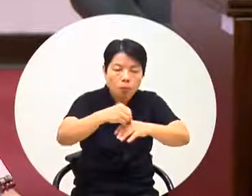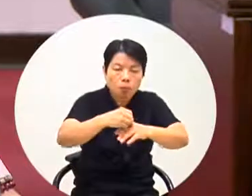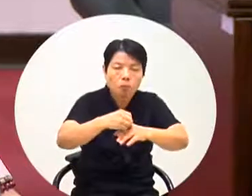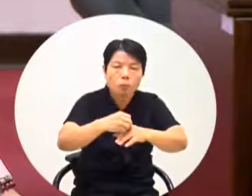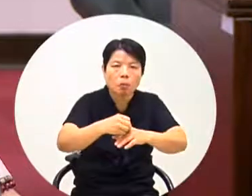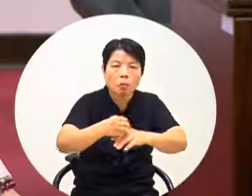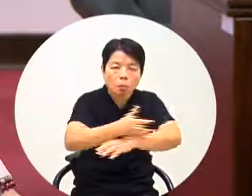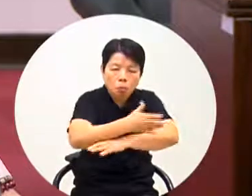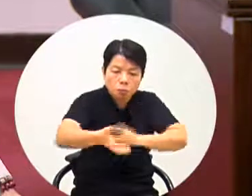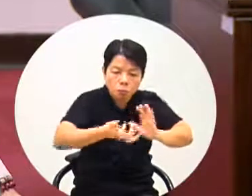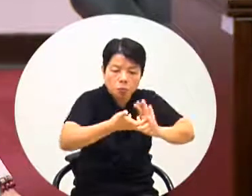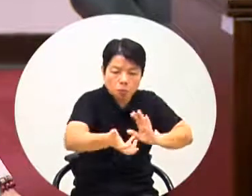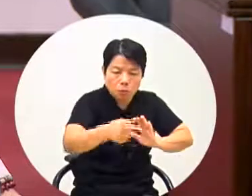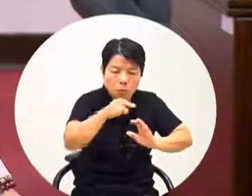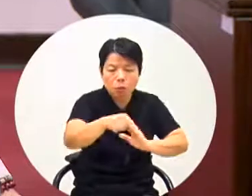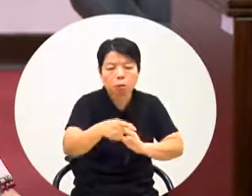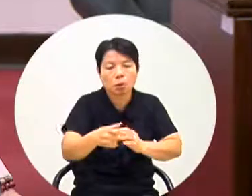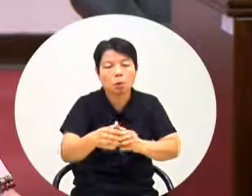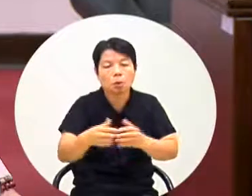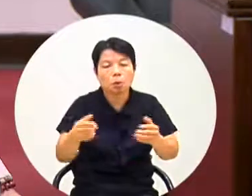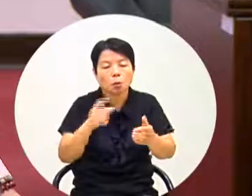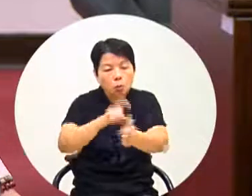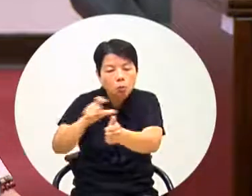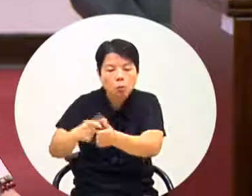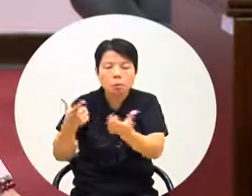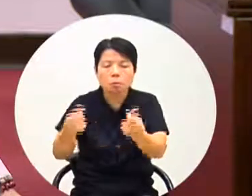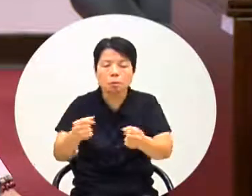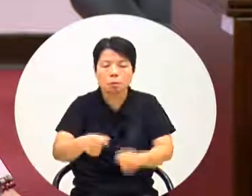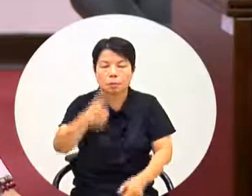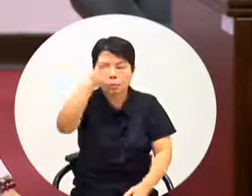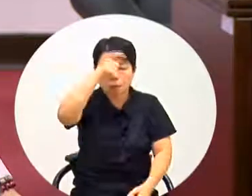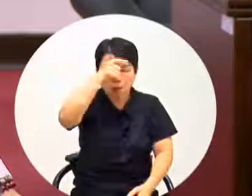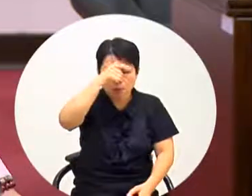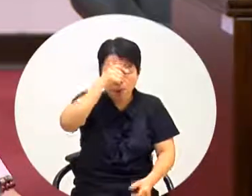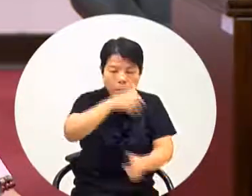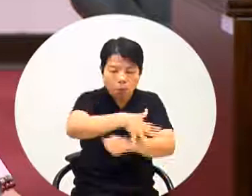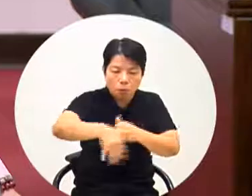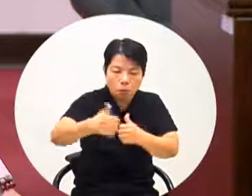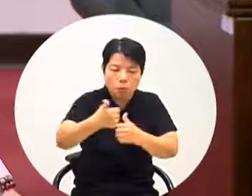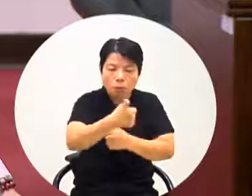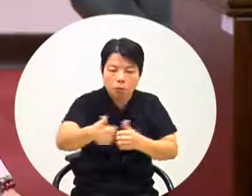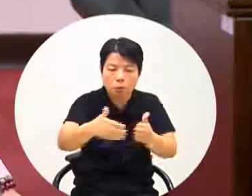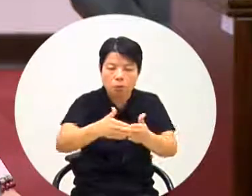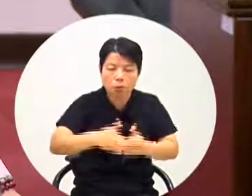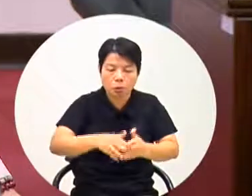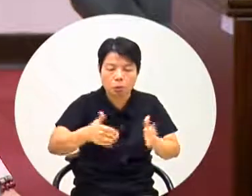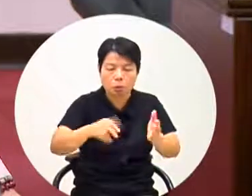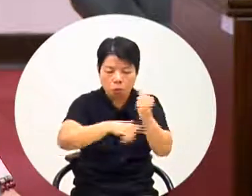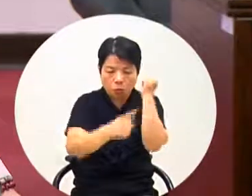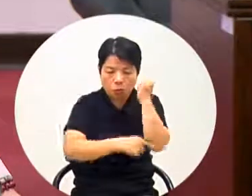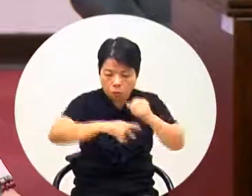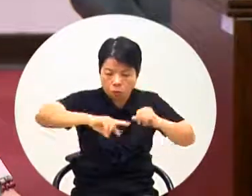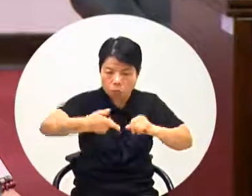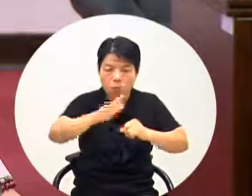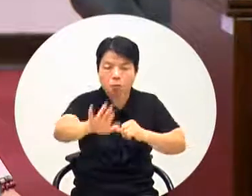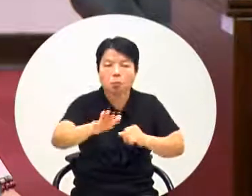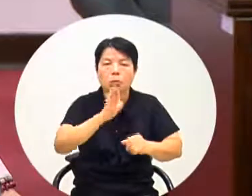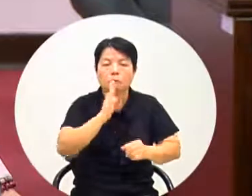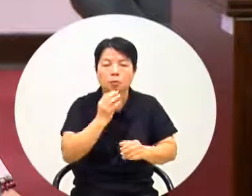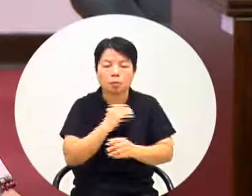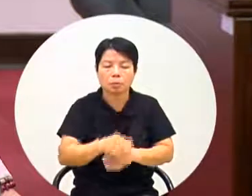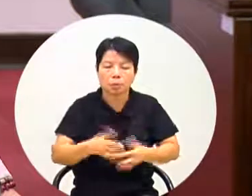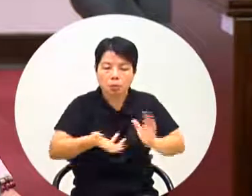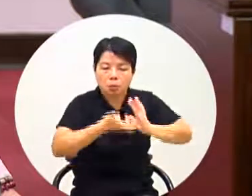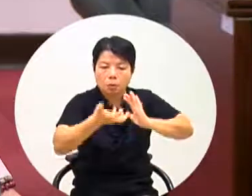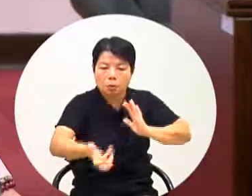题，那应该是黄昭顺黄委员有帮忙修法。已经是可以因为迁村而